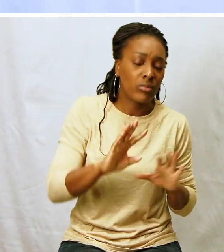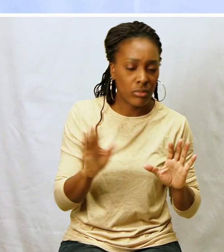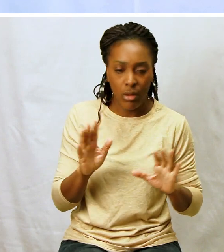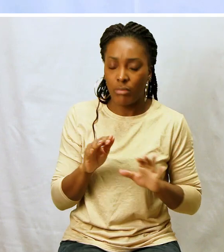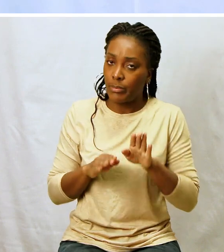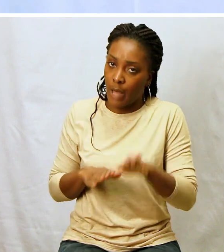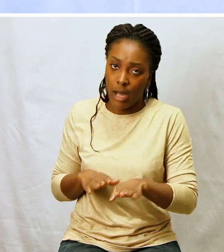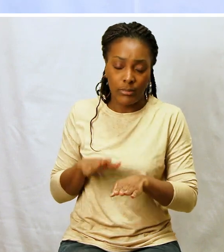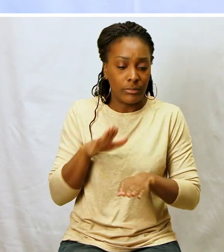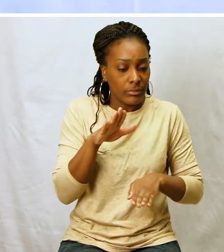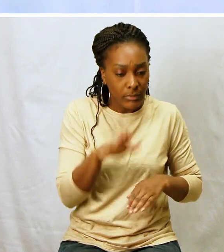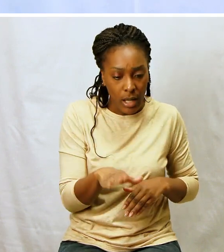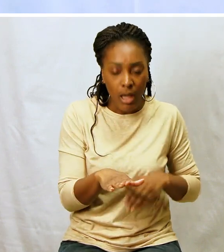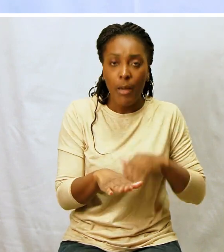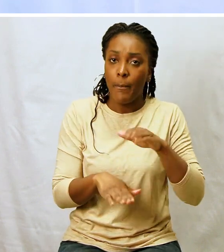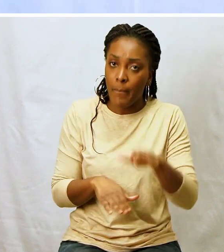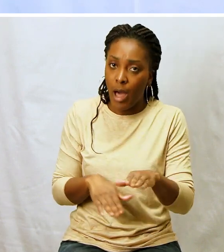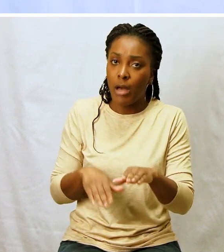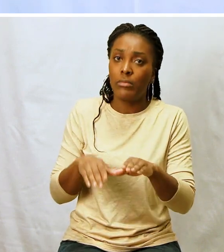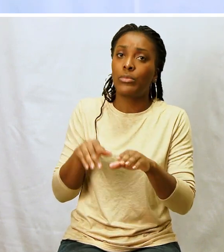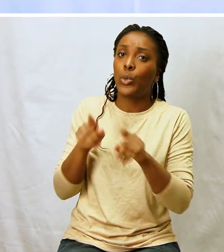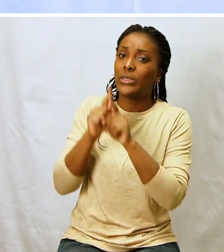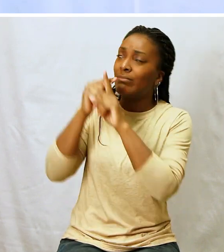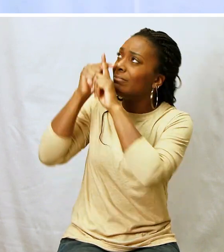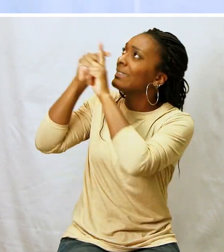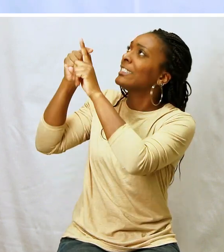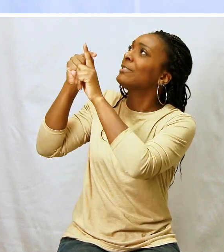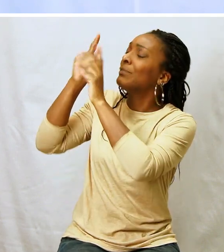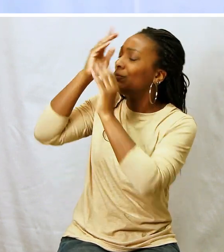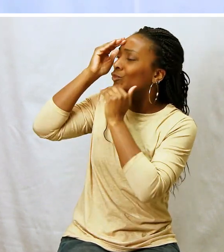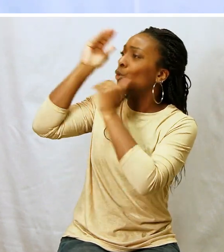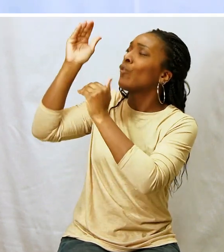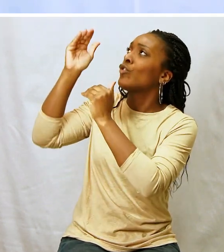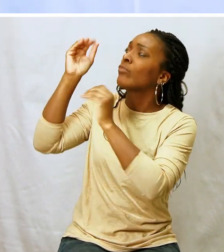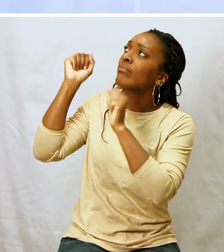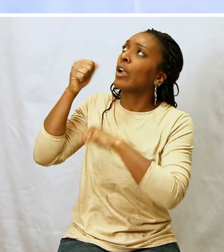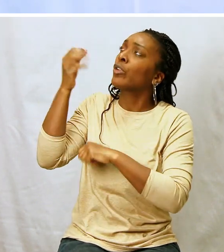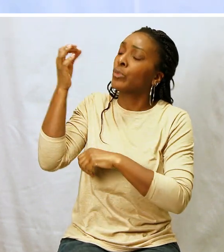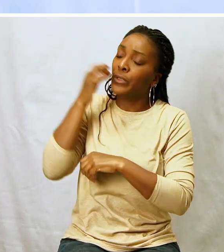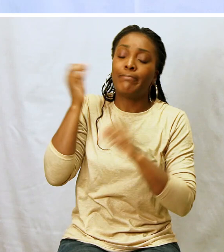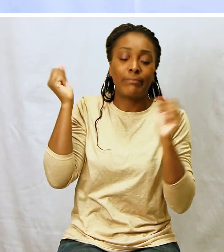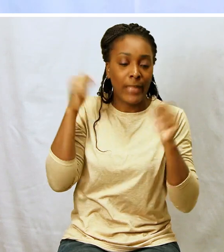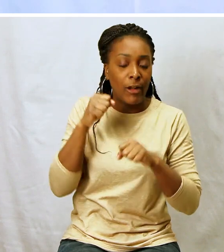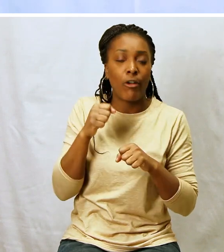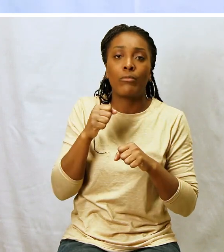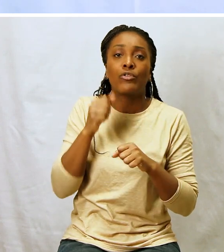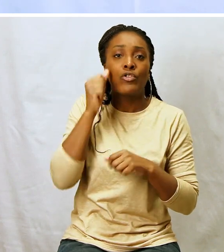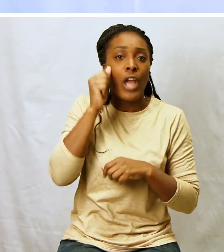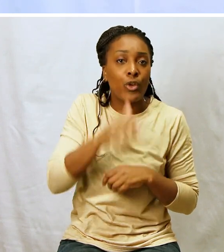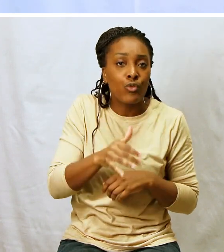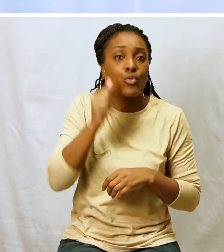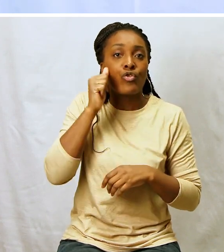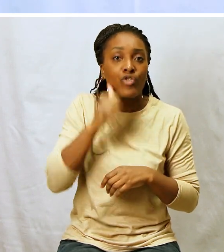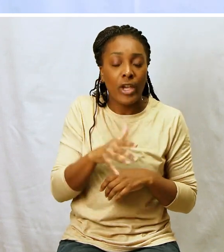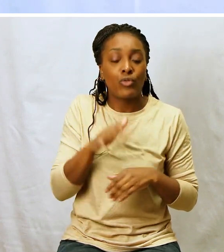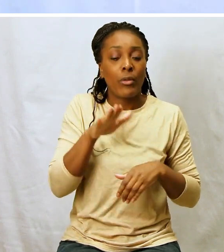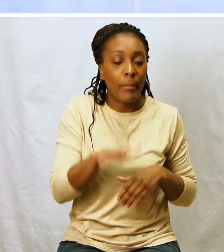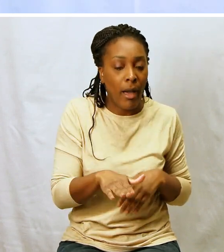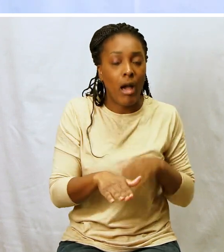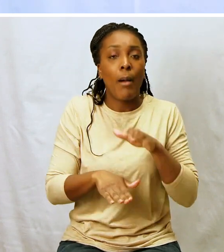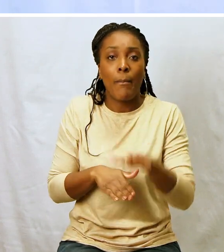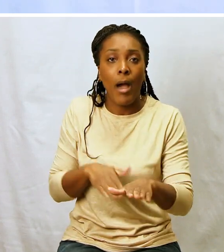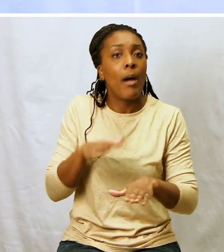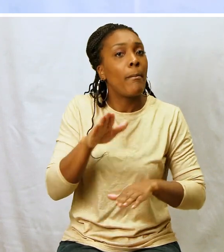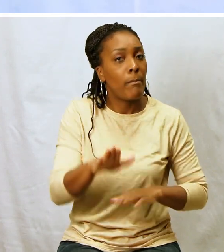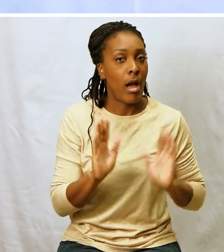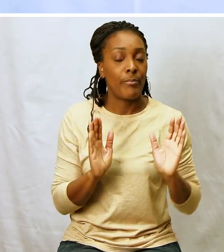pas. Et puis rester focalisé sur ce que tu me dis de faire au jour le jour. À chaque jour suffit sa peine. Quand